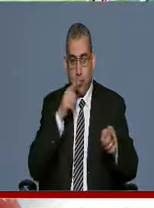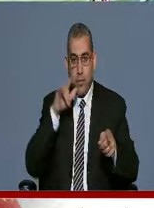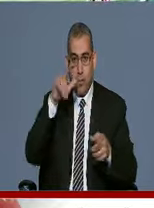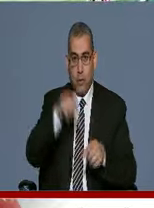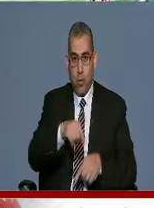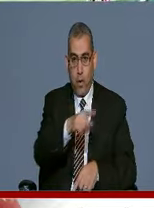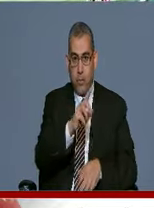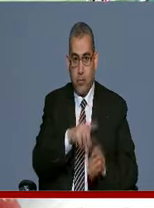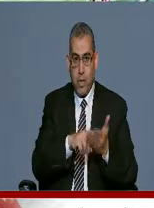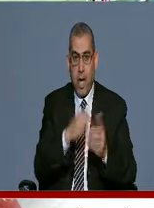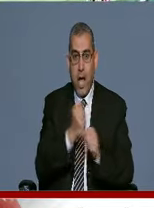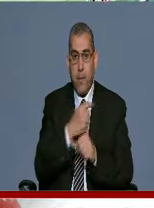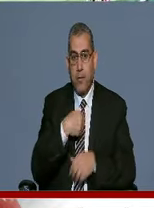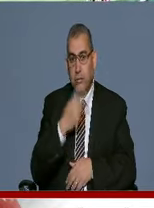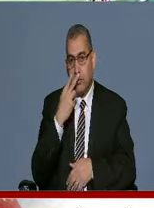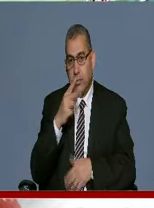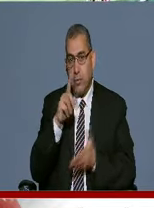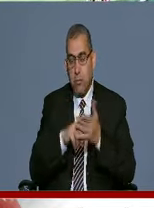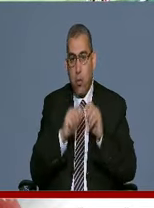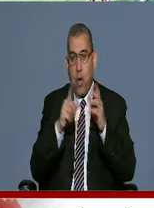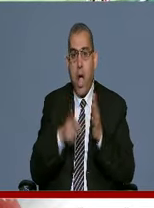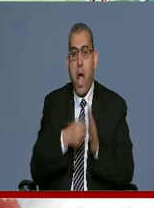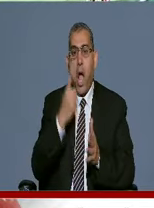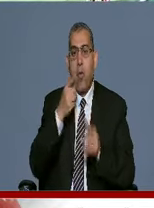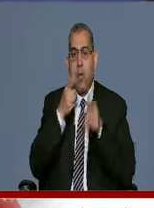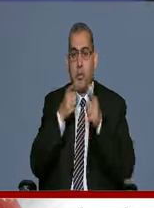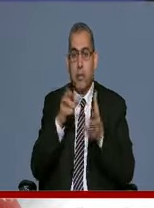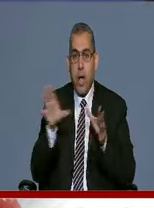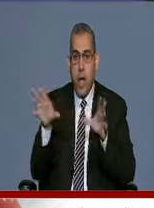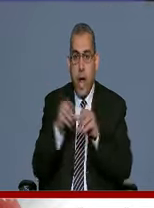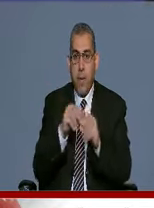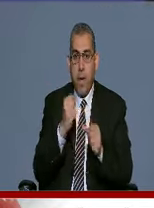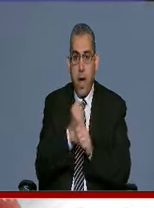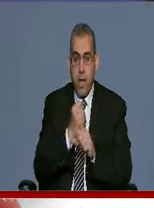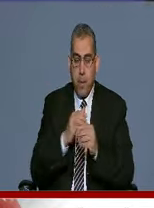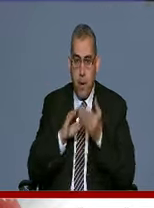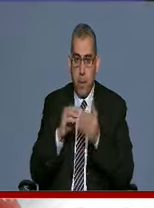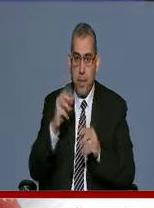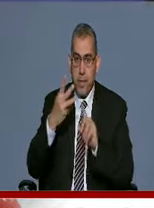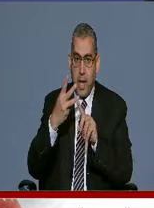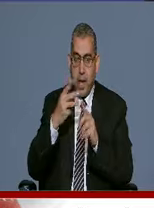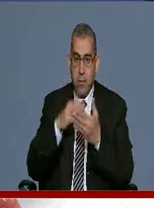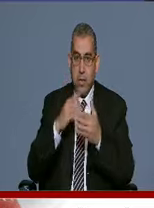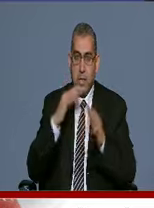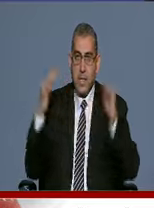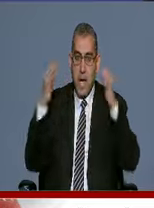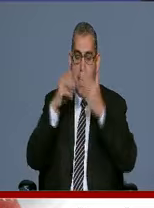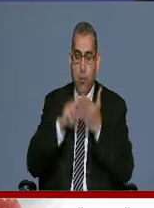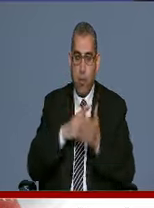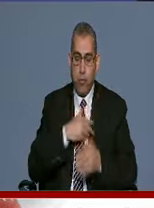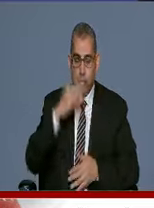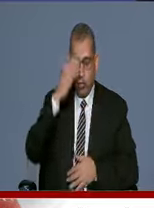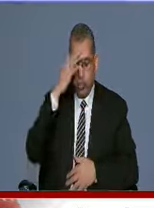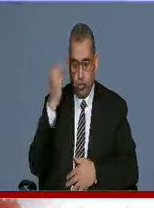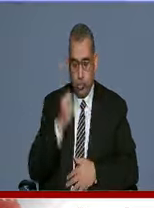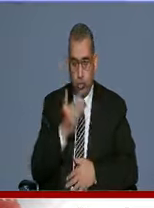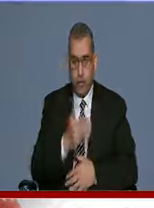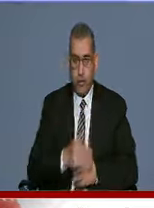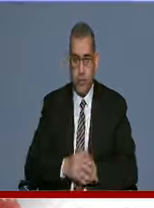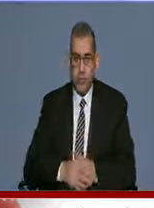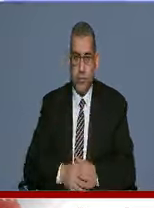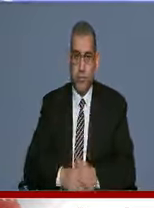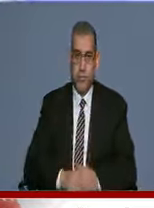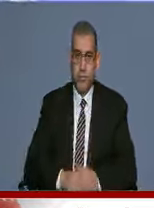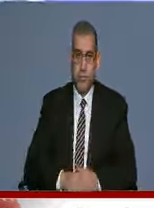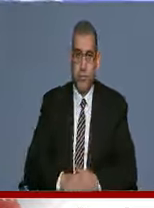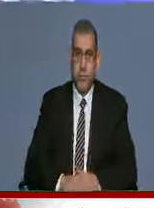لمتابعة الأعمال باعتباره أول موقع يجمع ما بين خدمات الجيل الخامس والحوسبة السحابية وتحليل البيانات. أي أمر يا فندم؟